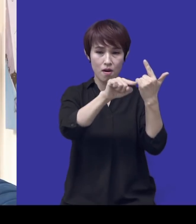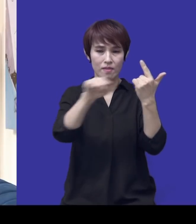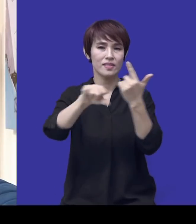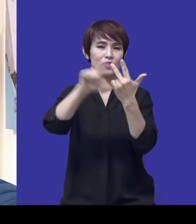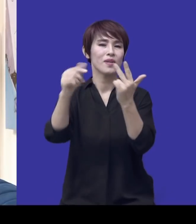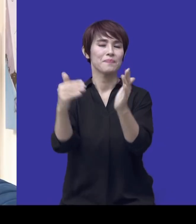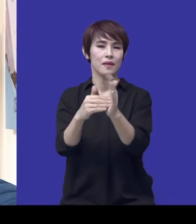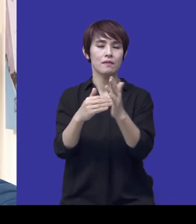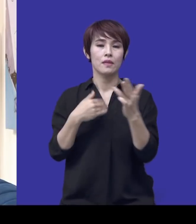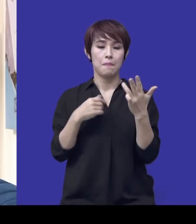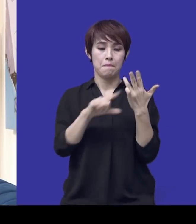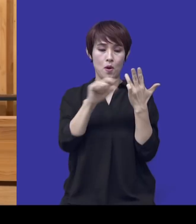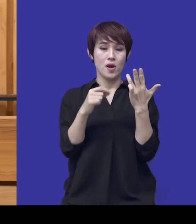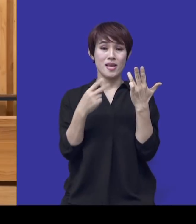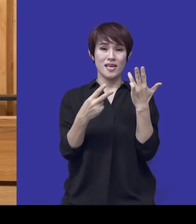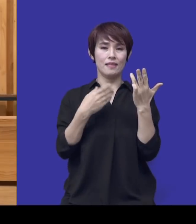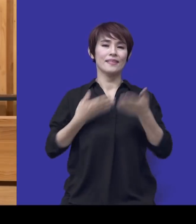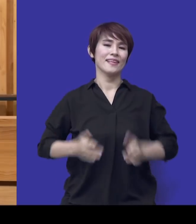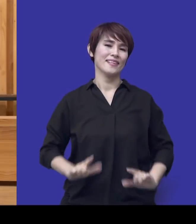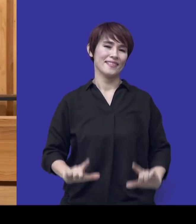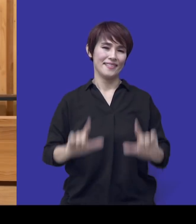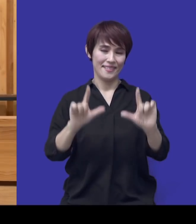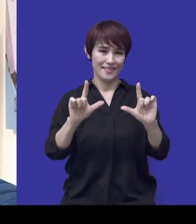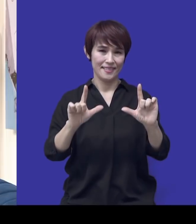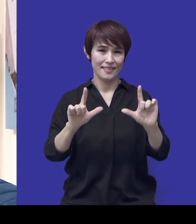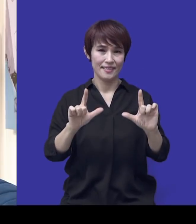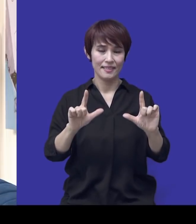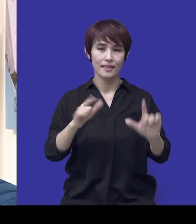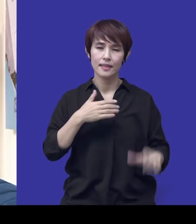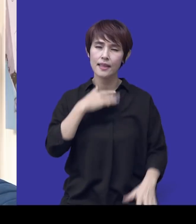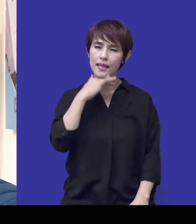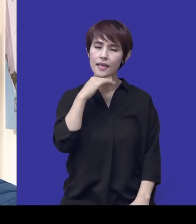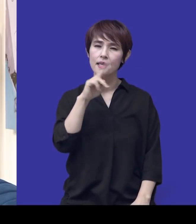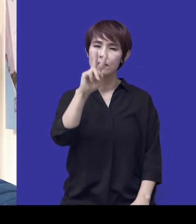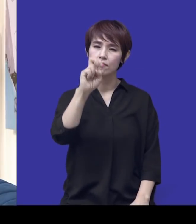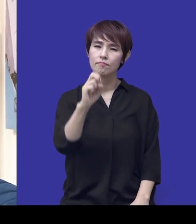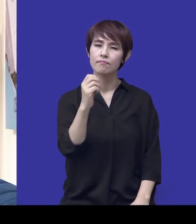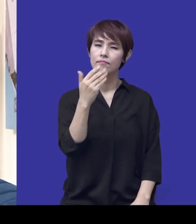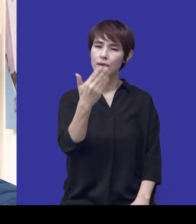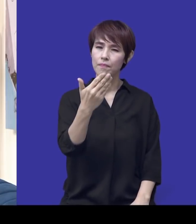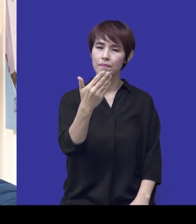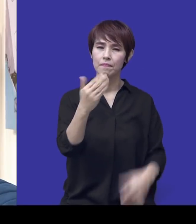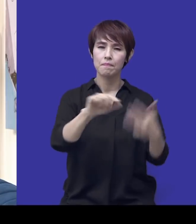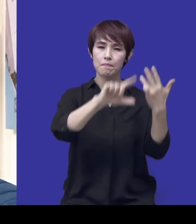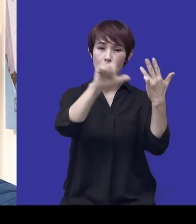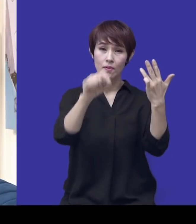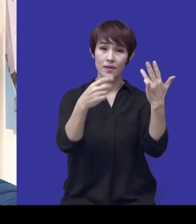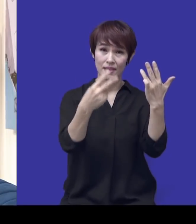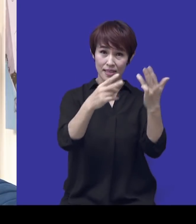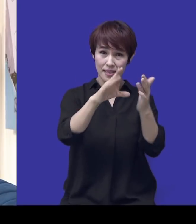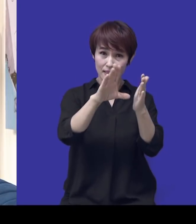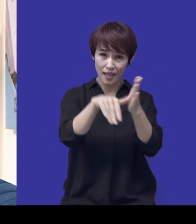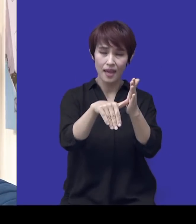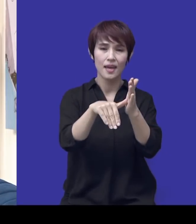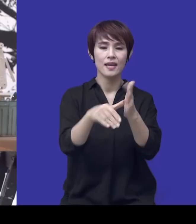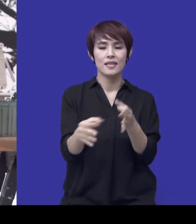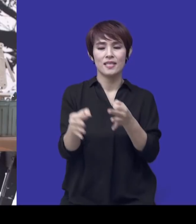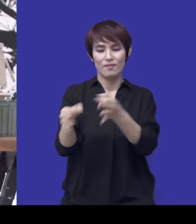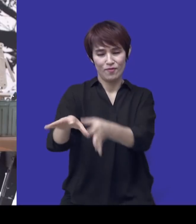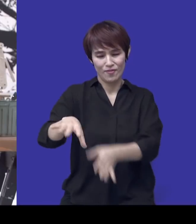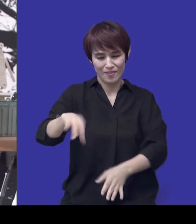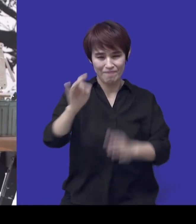끝났는데 8월 2일이 제 생일이거든요. 네. 그래서 29살 8월 2일 제 생일에 첫 번째 기부를